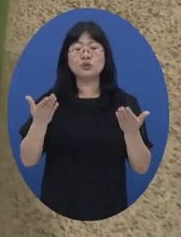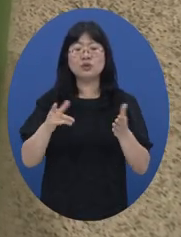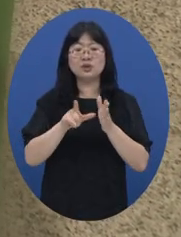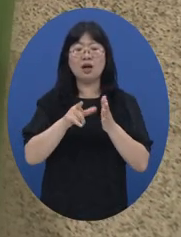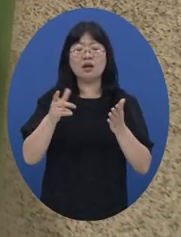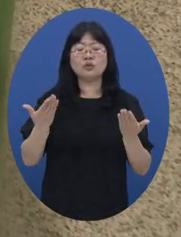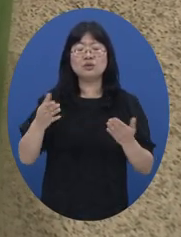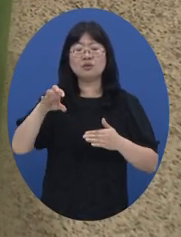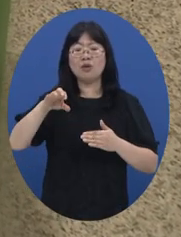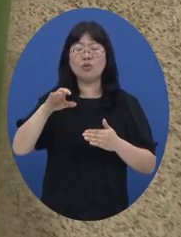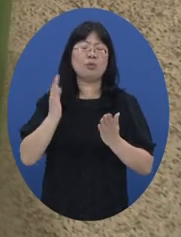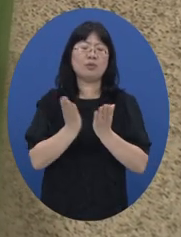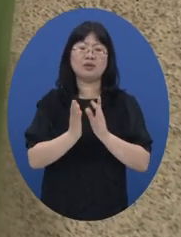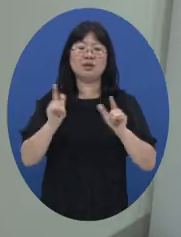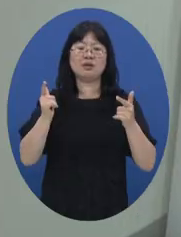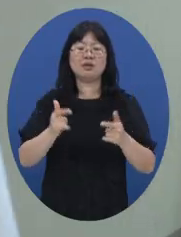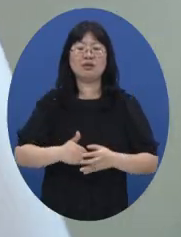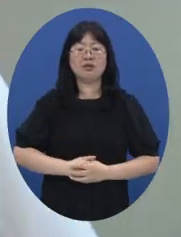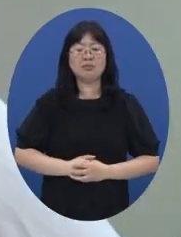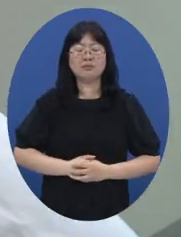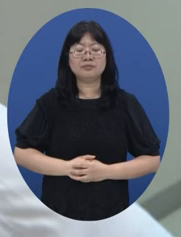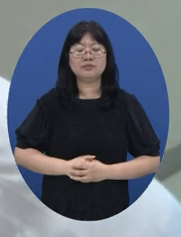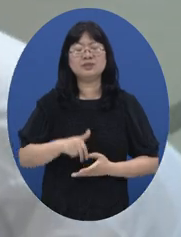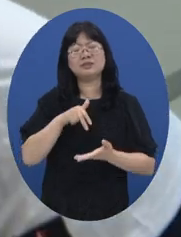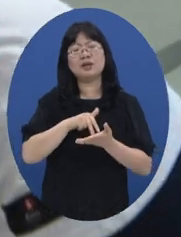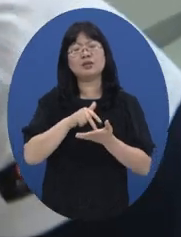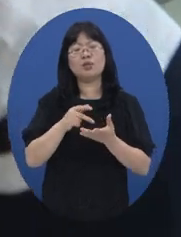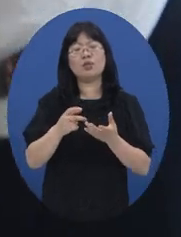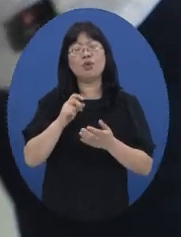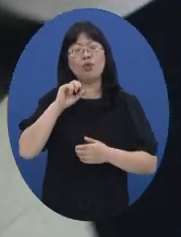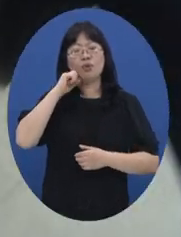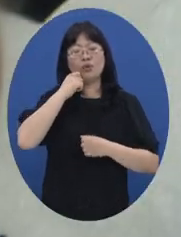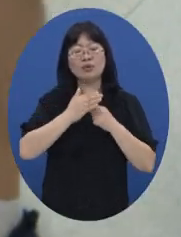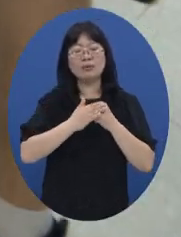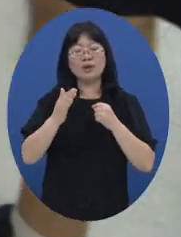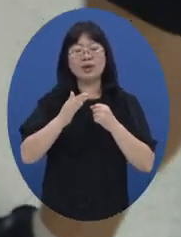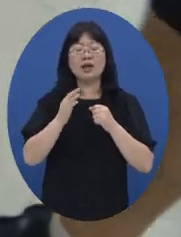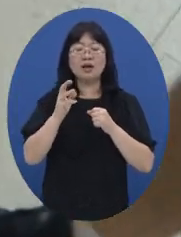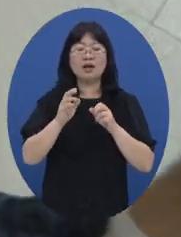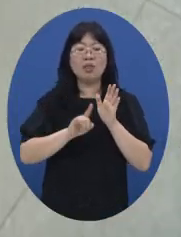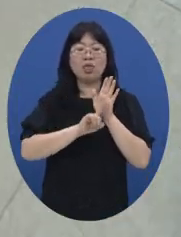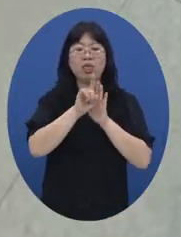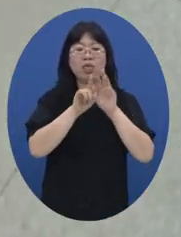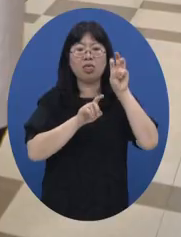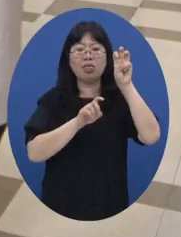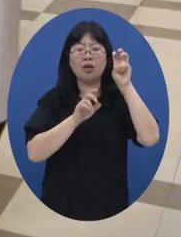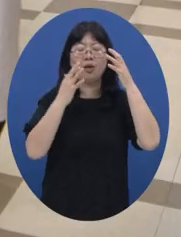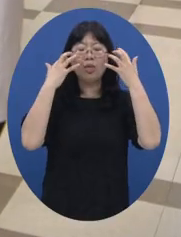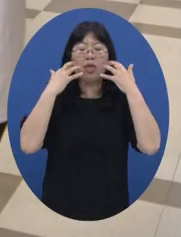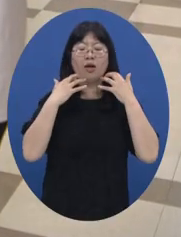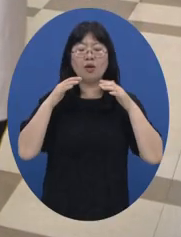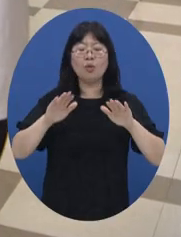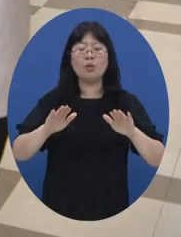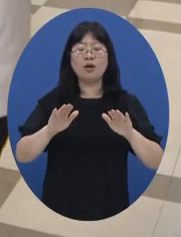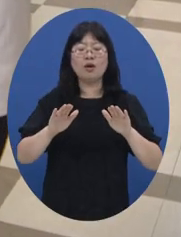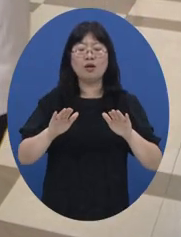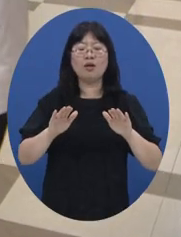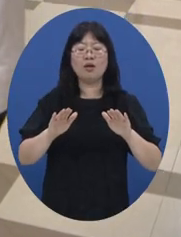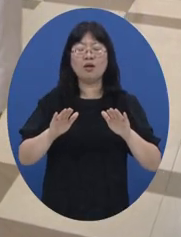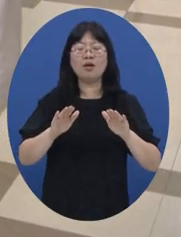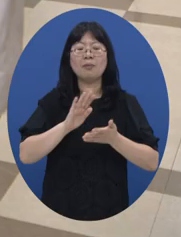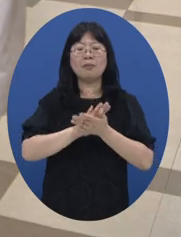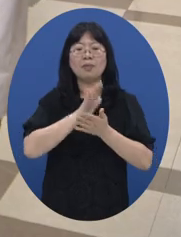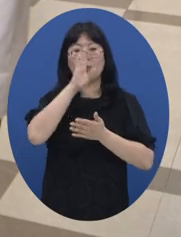쉴 장소도 마땅치 않습니다. 사정이 이렇다 보니 한낮 기온이 30도를 훌쩍 넘는 무더위에는 온열 질환으로 이어지는